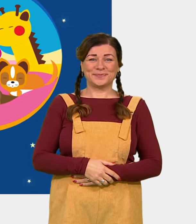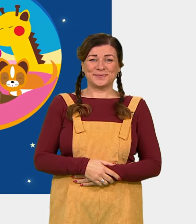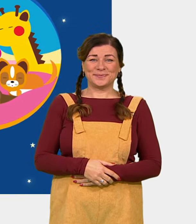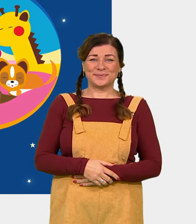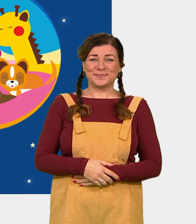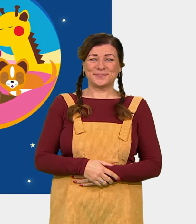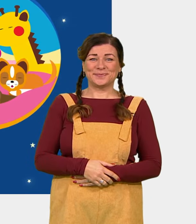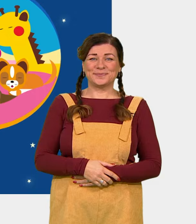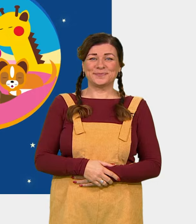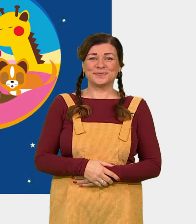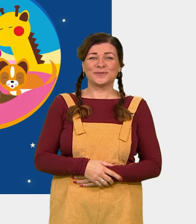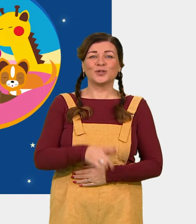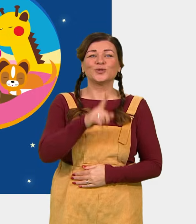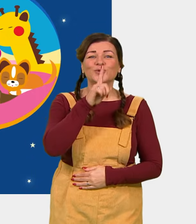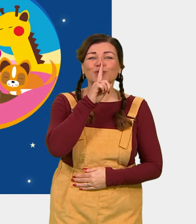cyw.